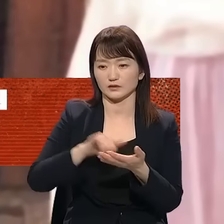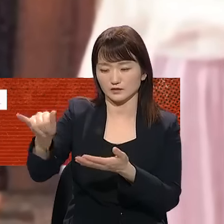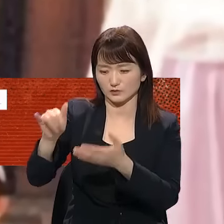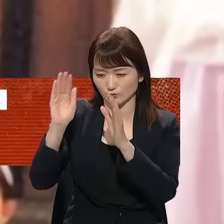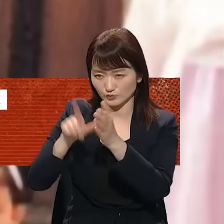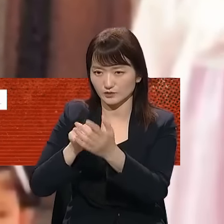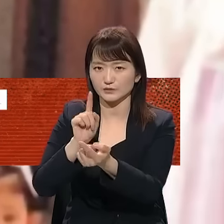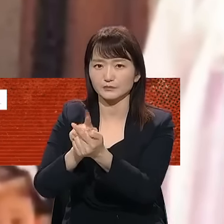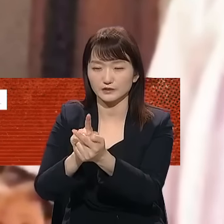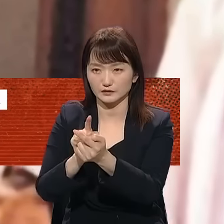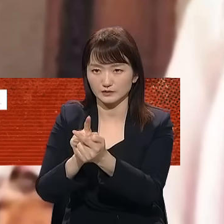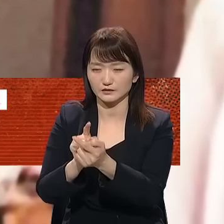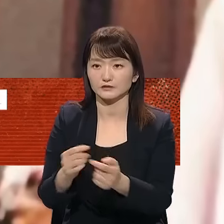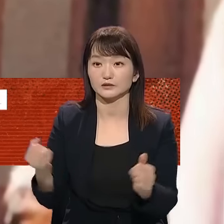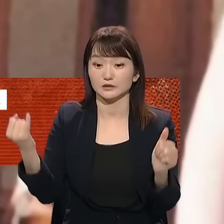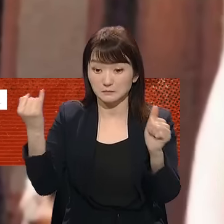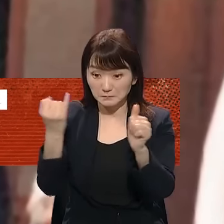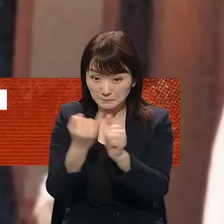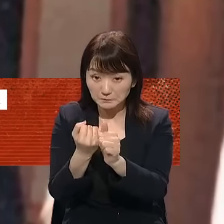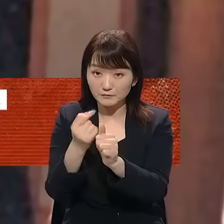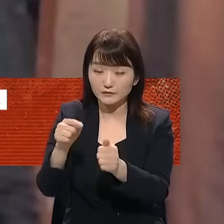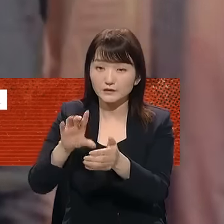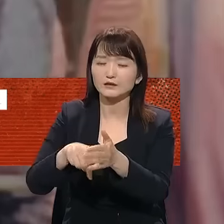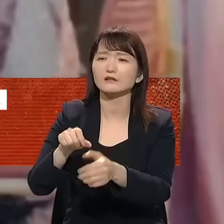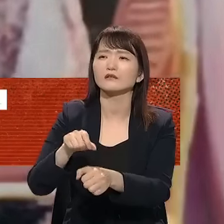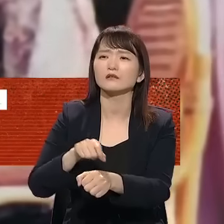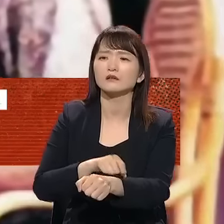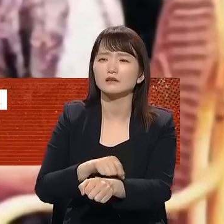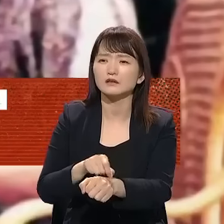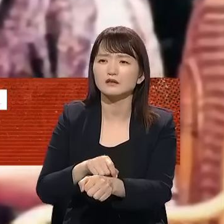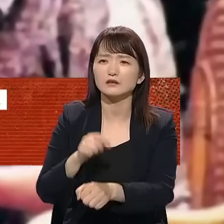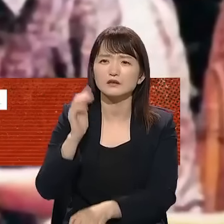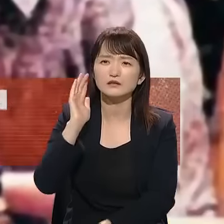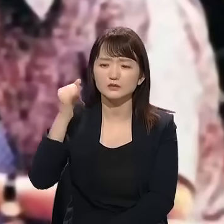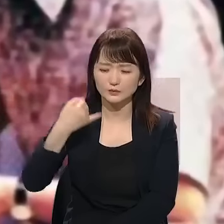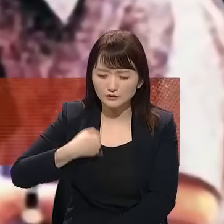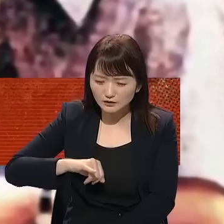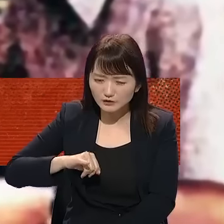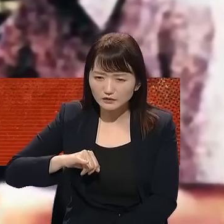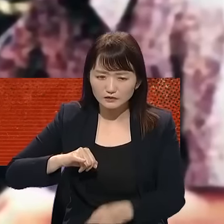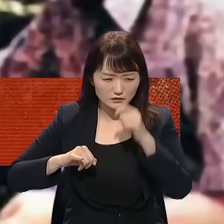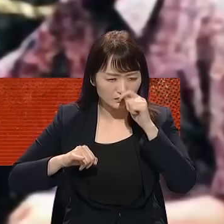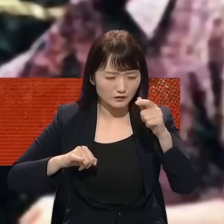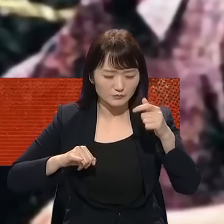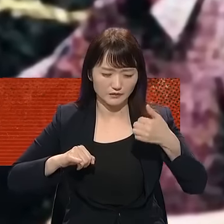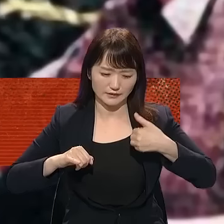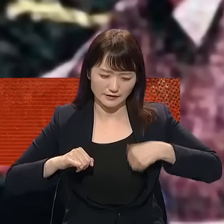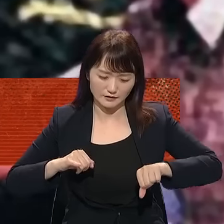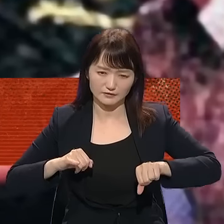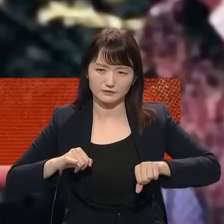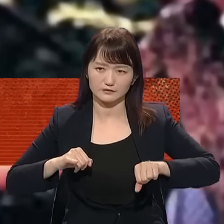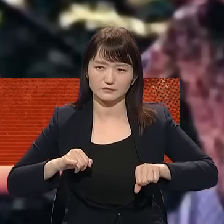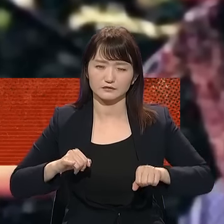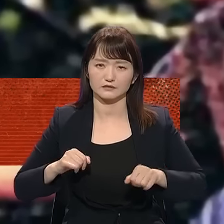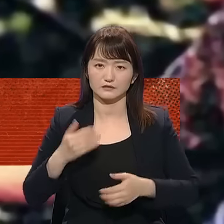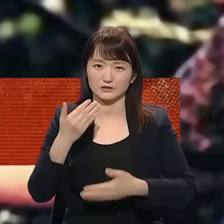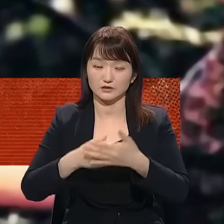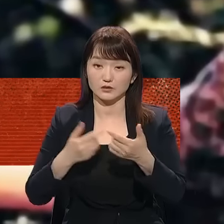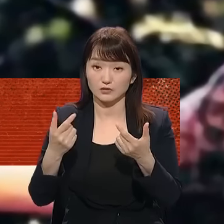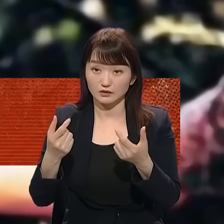됐는데 그 당시에는 정말 아주 특별하고 그 대통령의 딸과 재벌의 아들이 이런 영화 같은